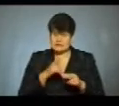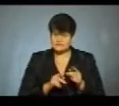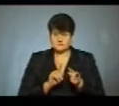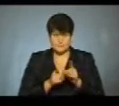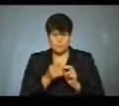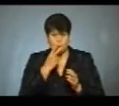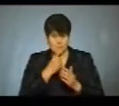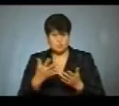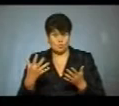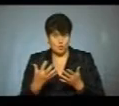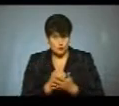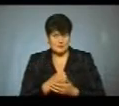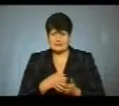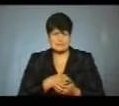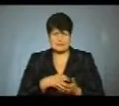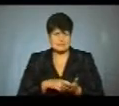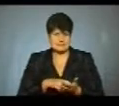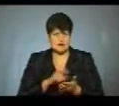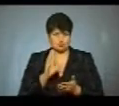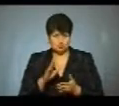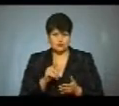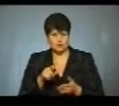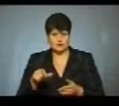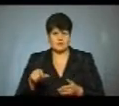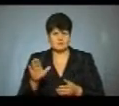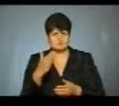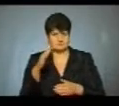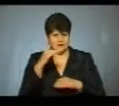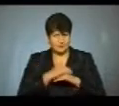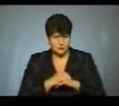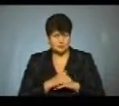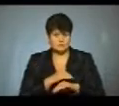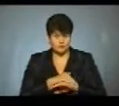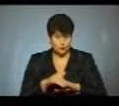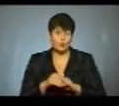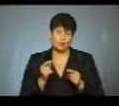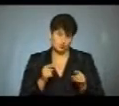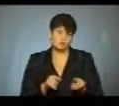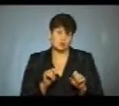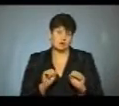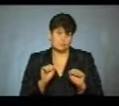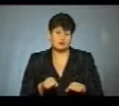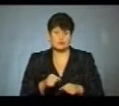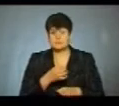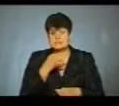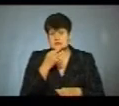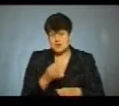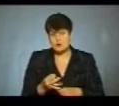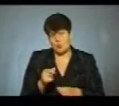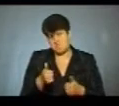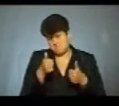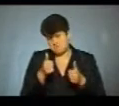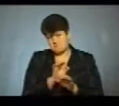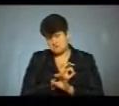побачимо успіх, коли не страшно буде нам дітей вигулювати вечором на вулиці, тоді, напевно, ми скажемо, що окей,